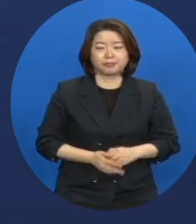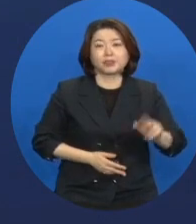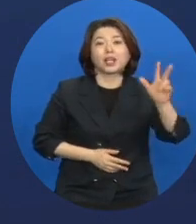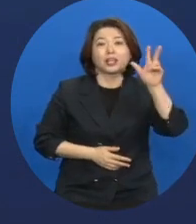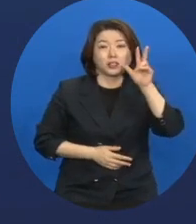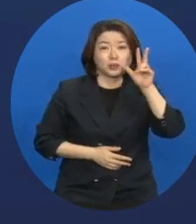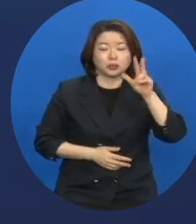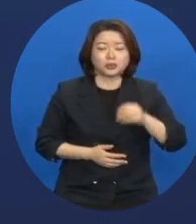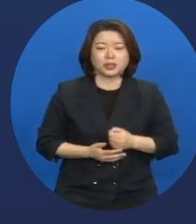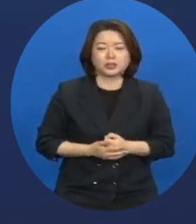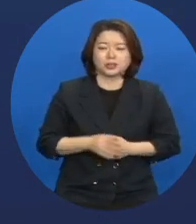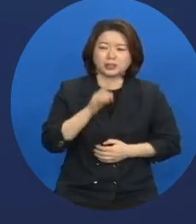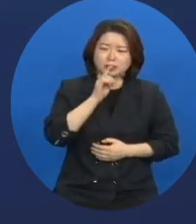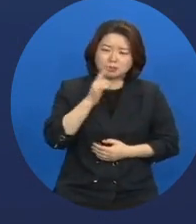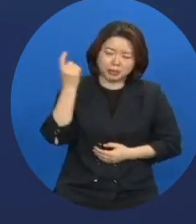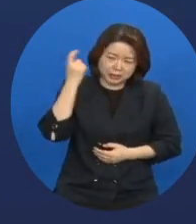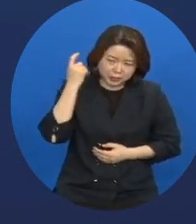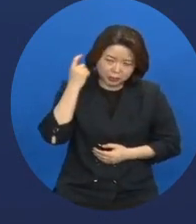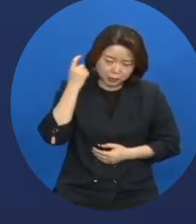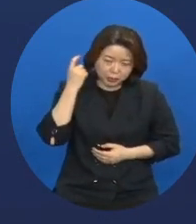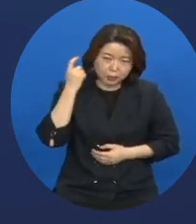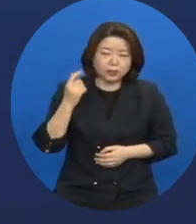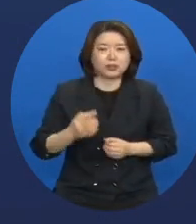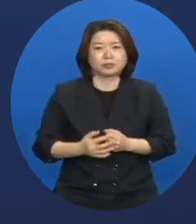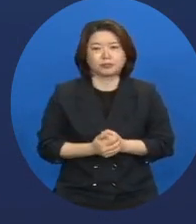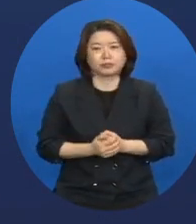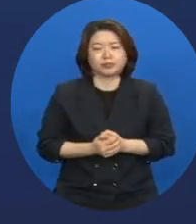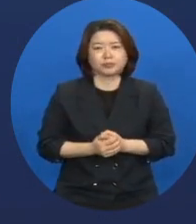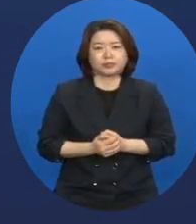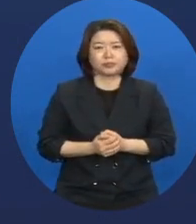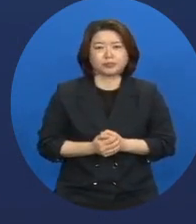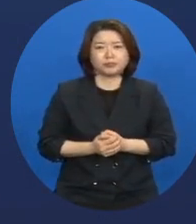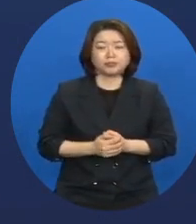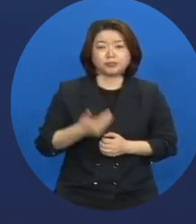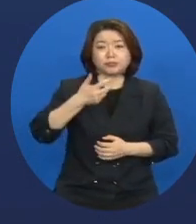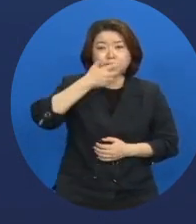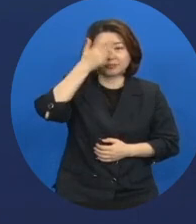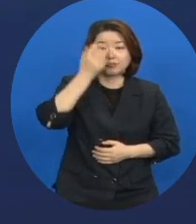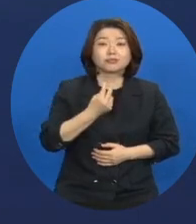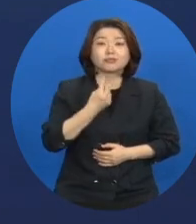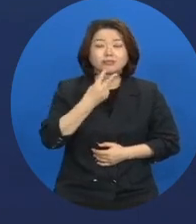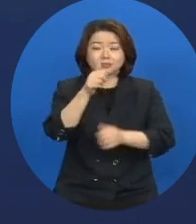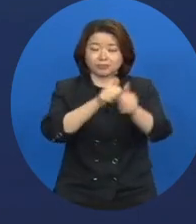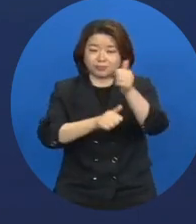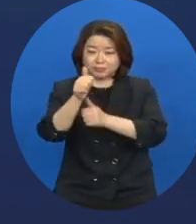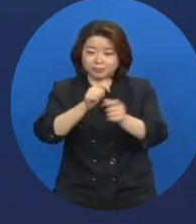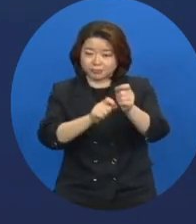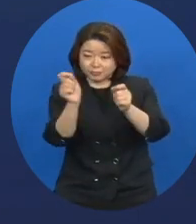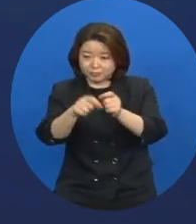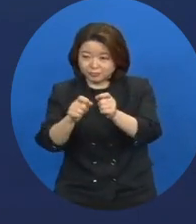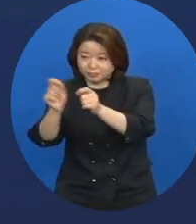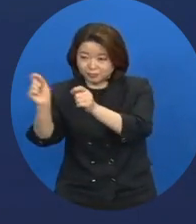여호수아는 그 말을 듣고 이 요셉의 자손 지파들에게